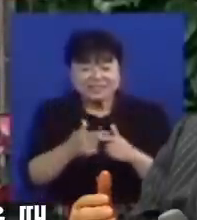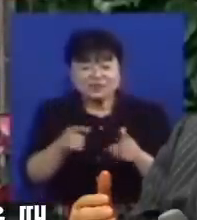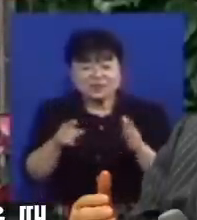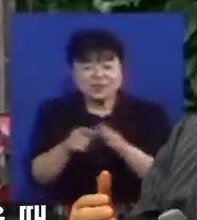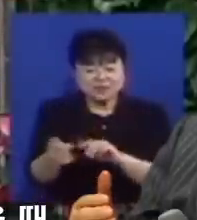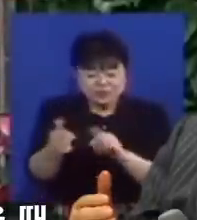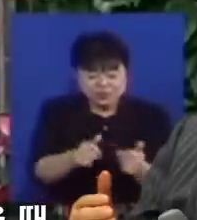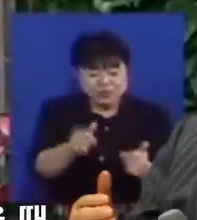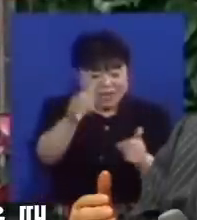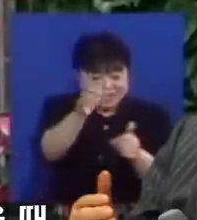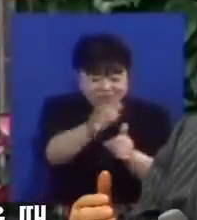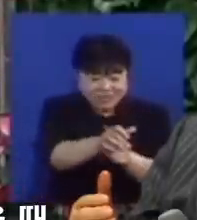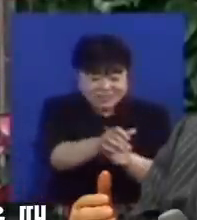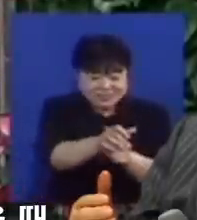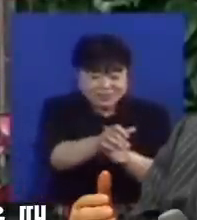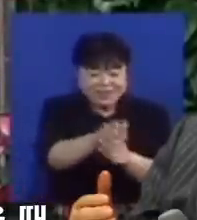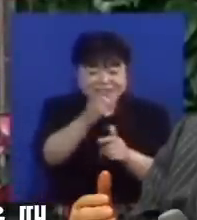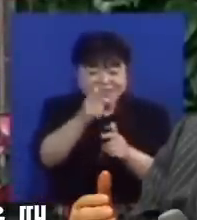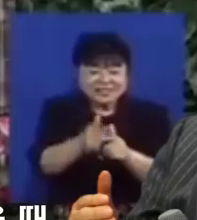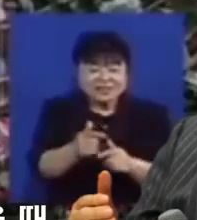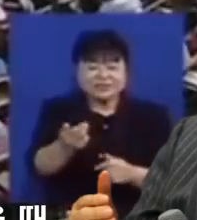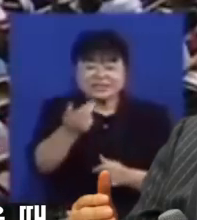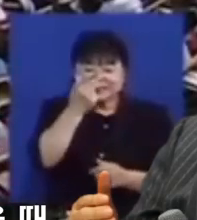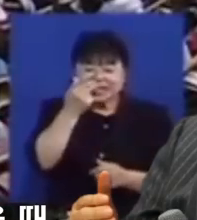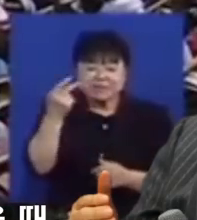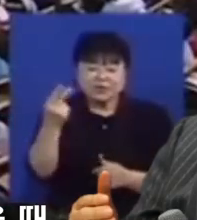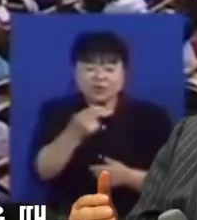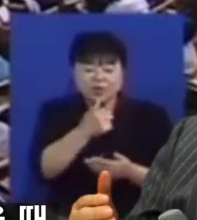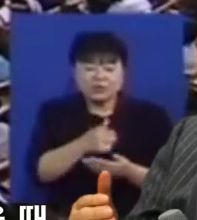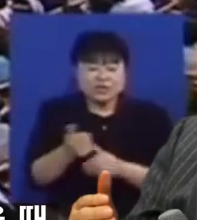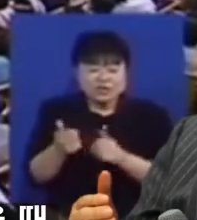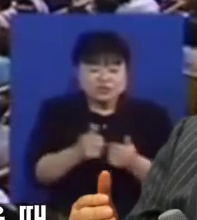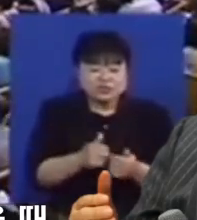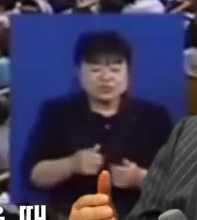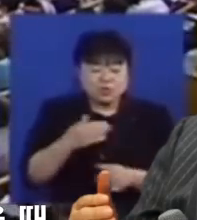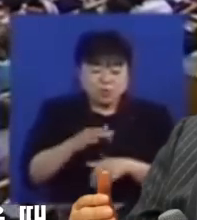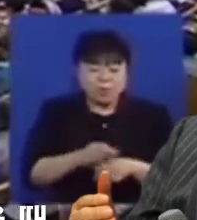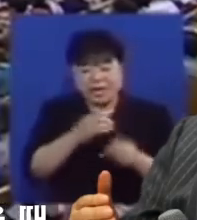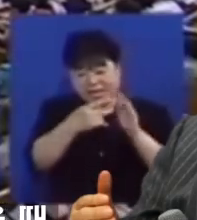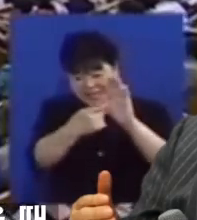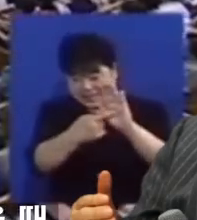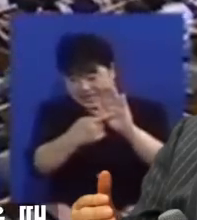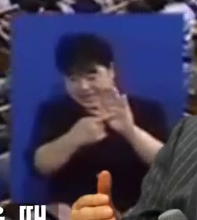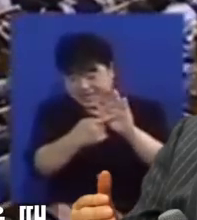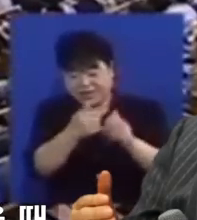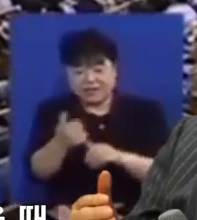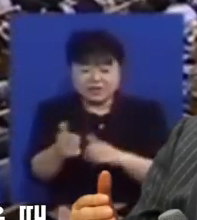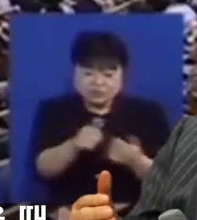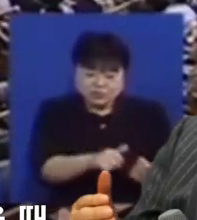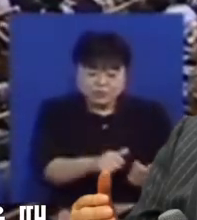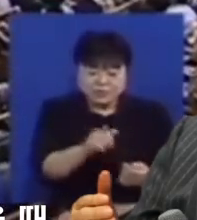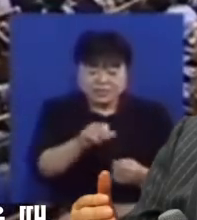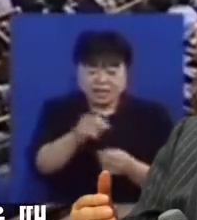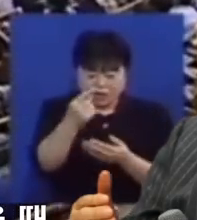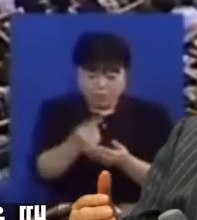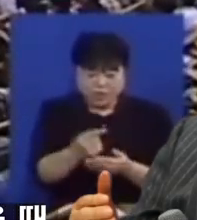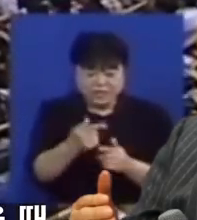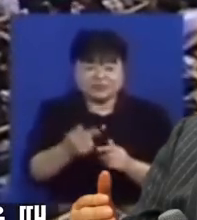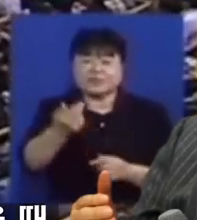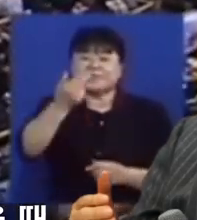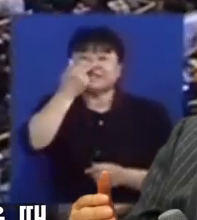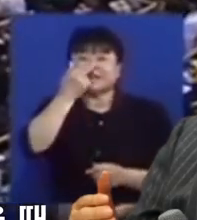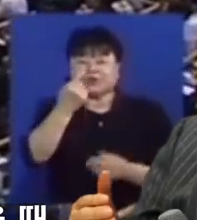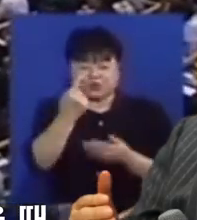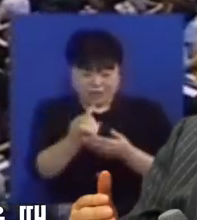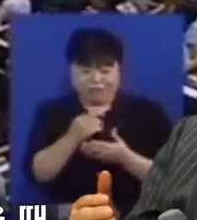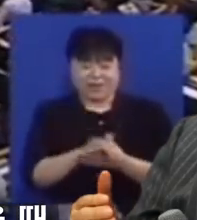위하여 죽음에 넘겨지면 예수의 생명이 또한 우리 죽을 육체에 나타나게 하려며. 죽음이 우리에게 다가오면 예수의 생명도